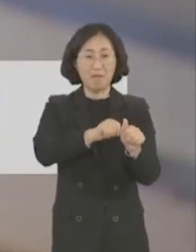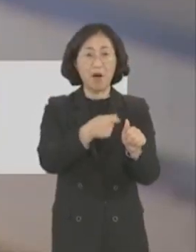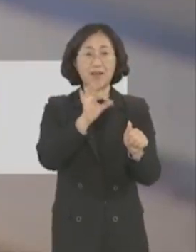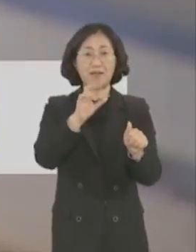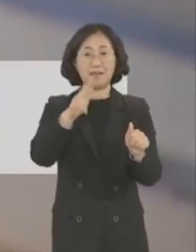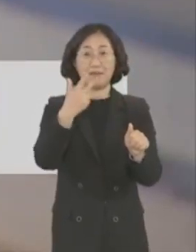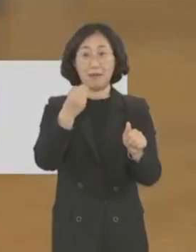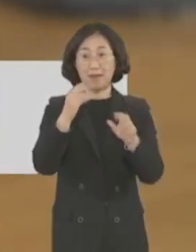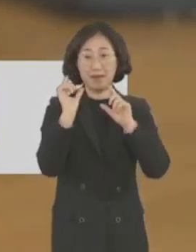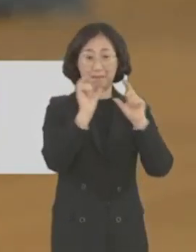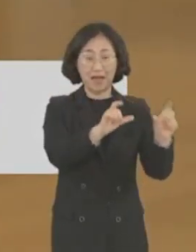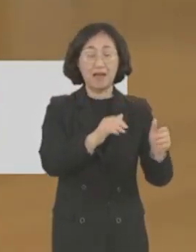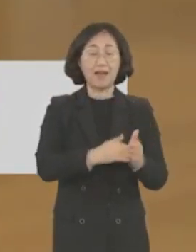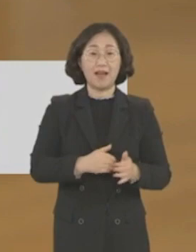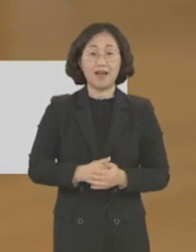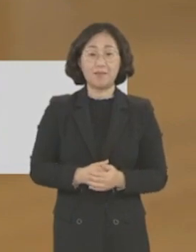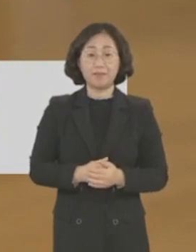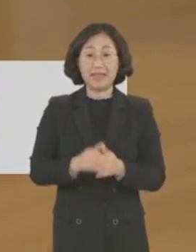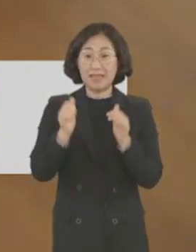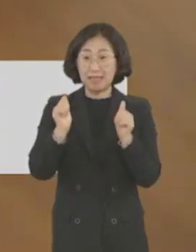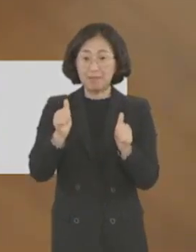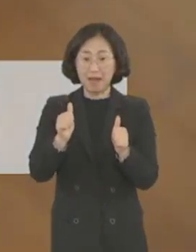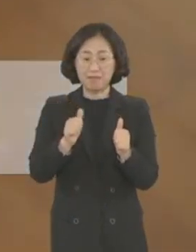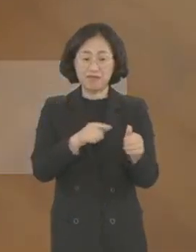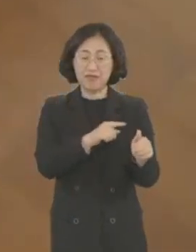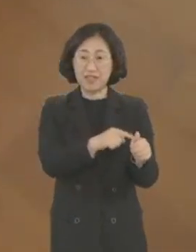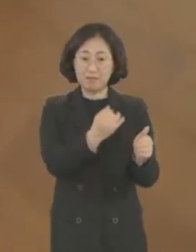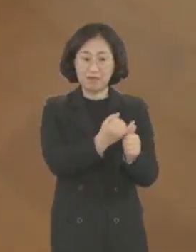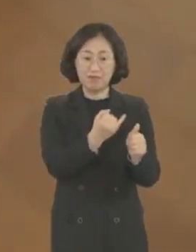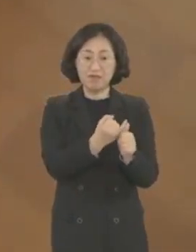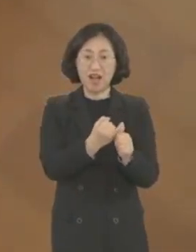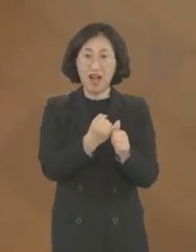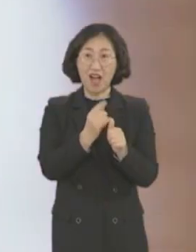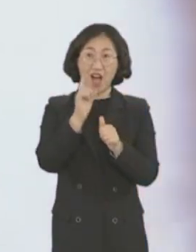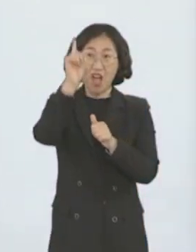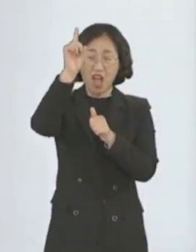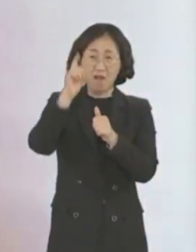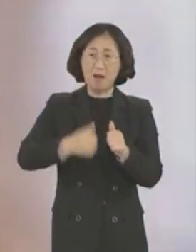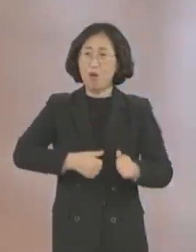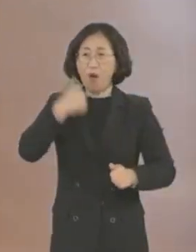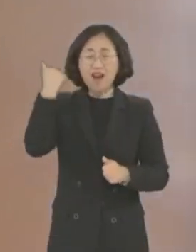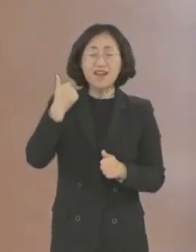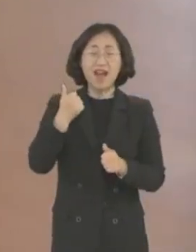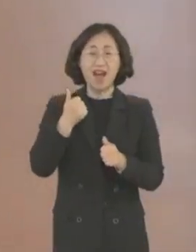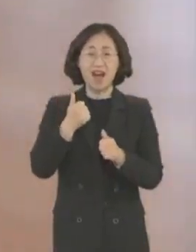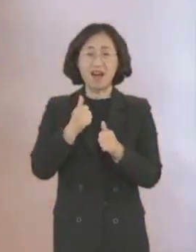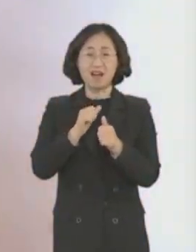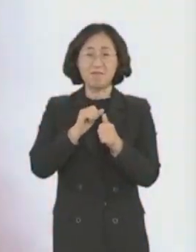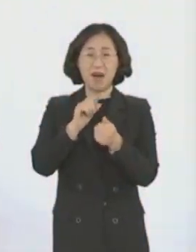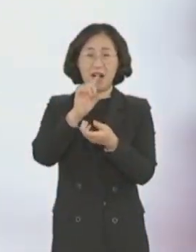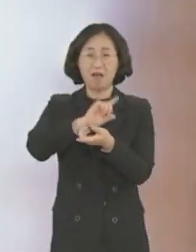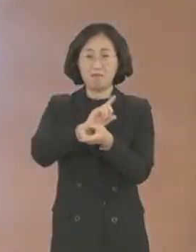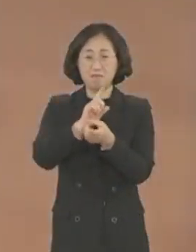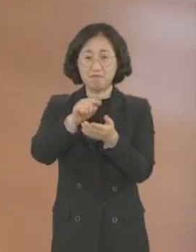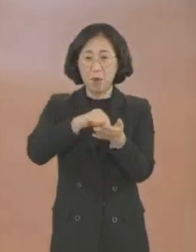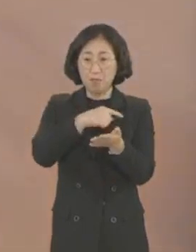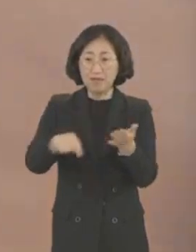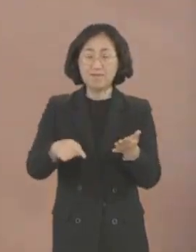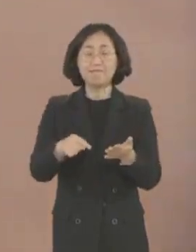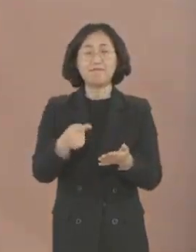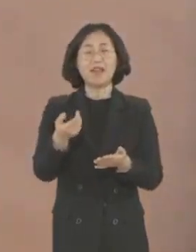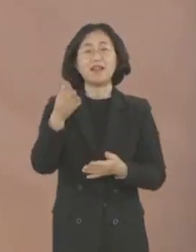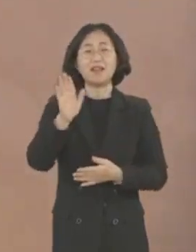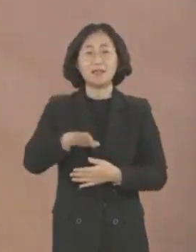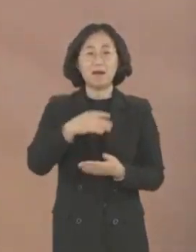700만원을 선고했습니다 재판부는 AC 보보가 층간소음 보복으로 저지른 뒤 반성한다고 반성한다고 했지만